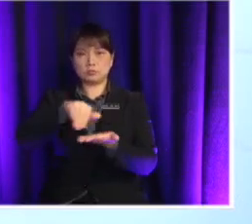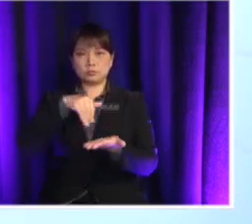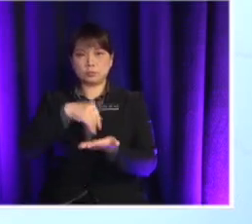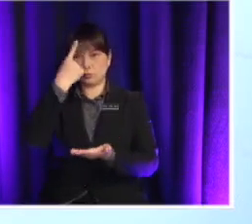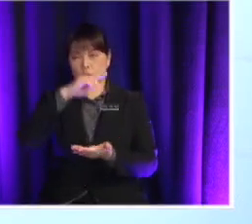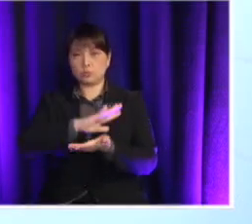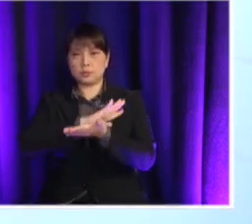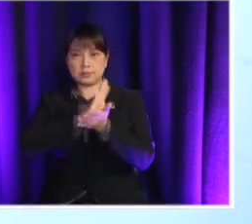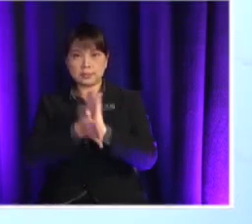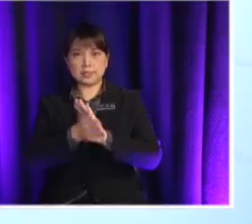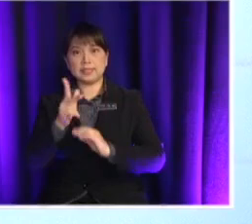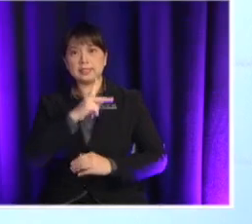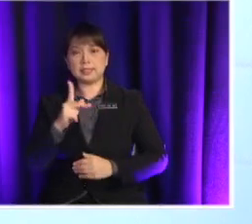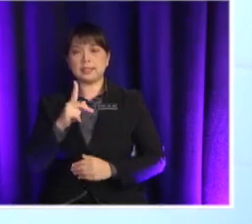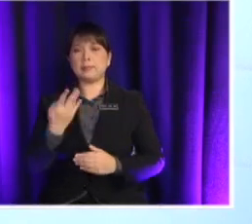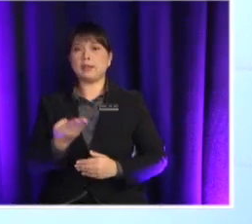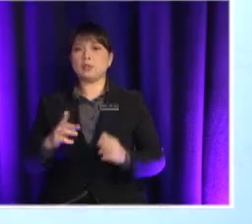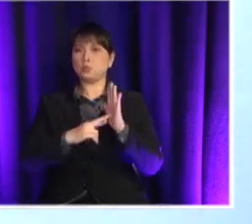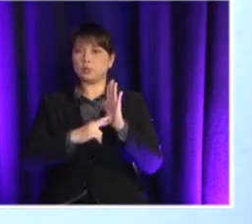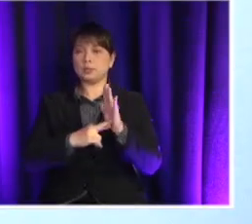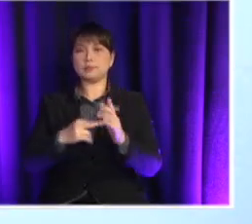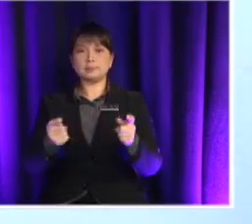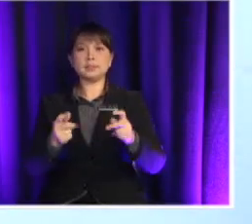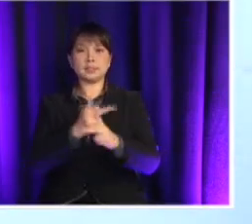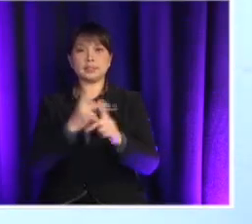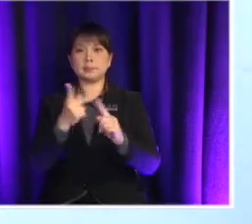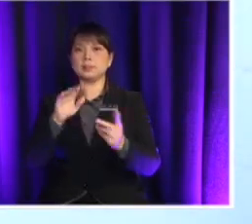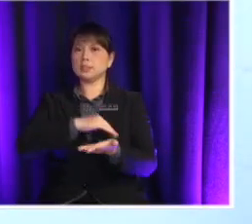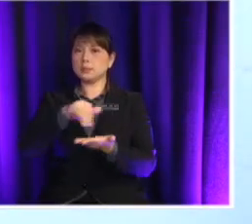menjadi bahan rujukan kita cikgu kan. Betul, Okey, Aiman. baik. Terima kasih kepada para penonton yang